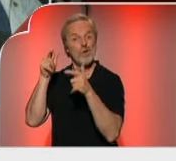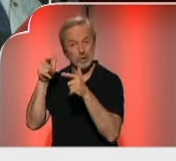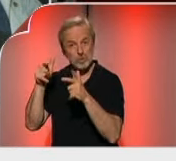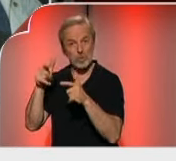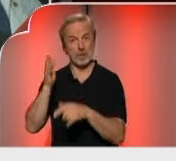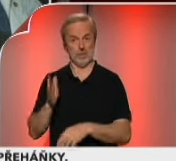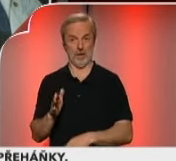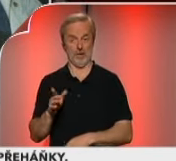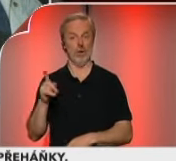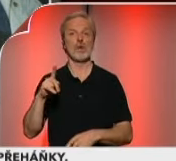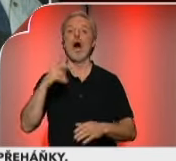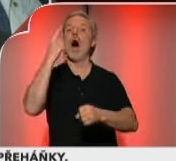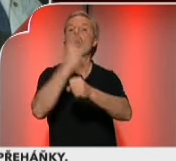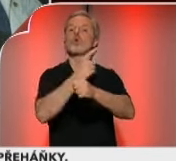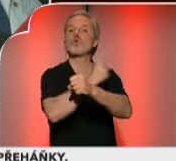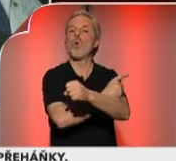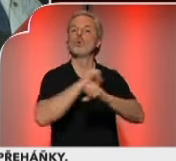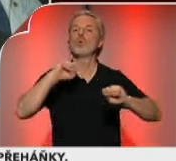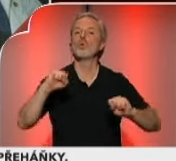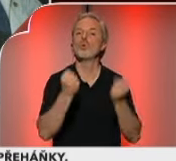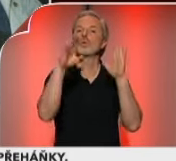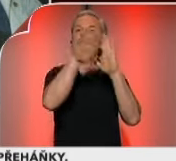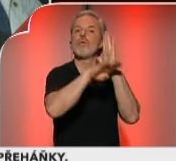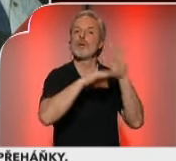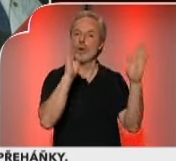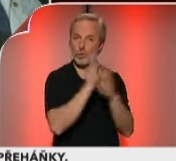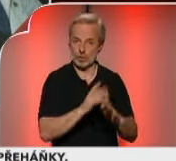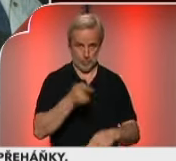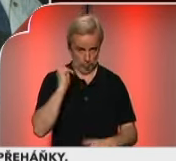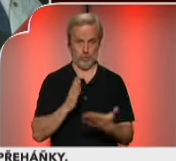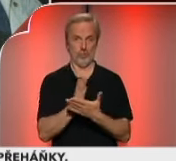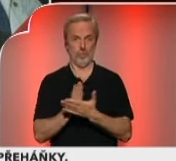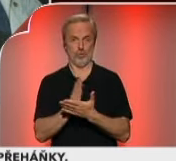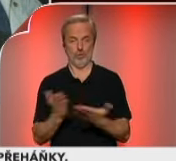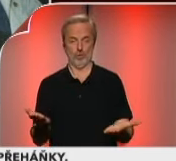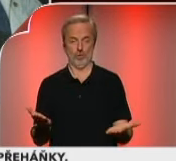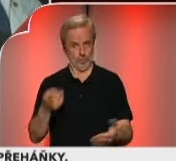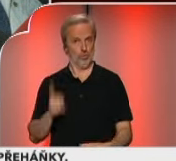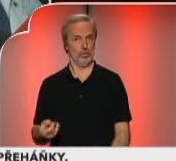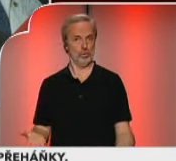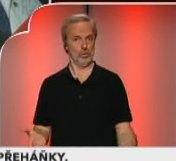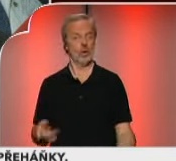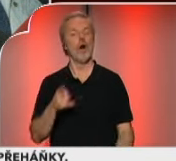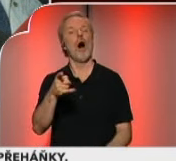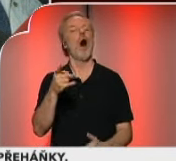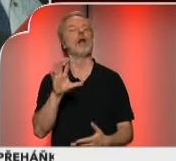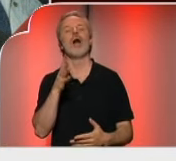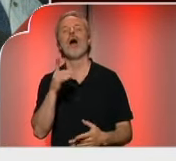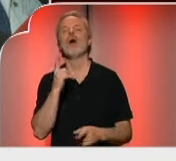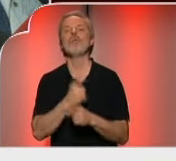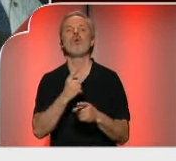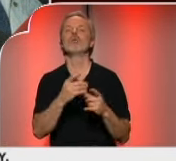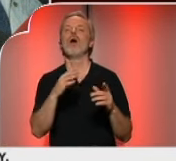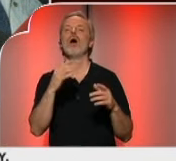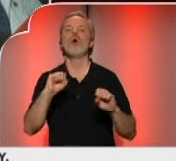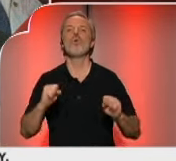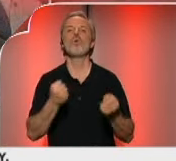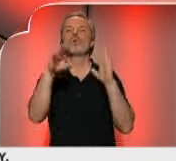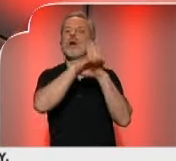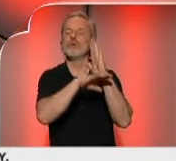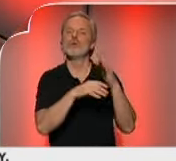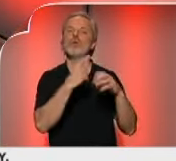soud dá nějaký verdikt tak by se měl respektovat nebo není to tak že Ústavní soud se vám hodí jenom když potřebujete